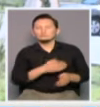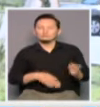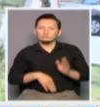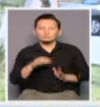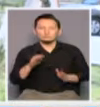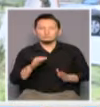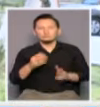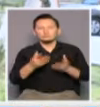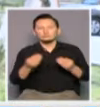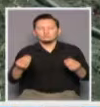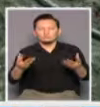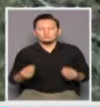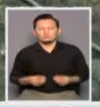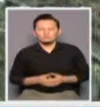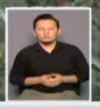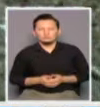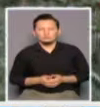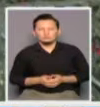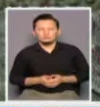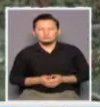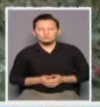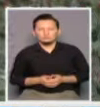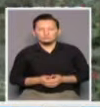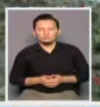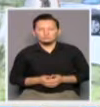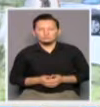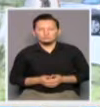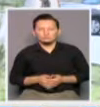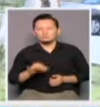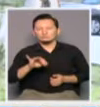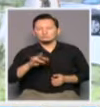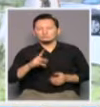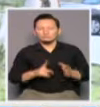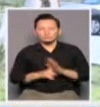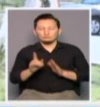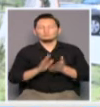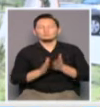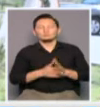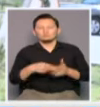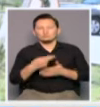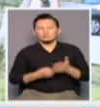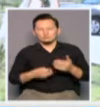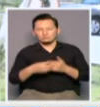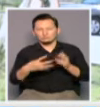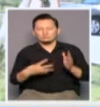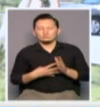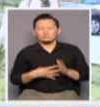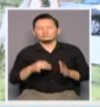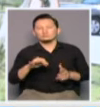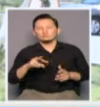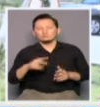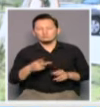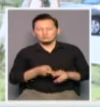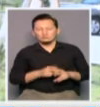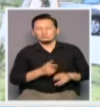в весеннее время. Курс был разыгран в июне месяце, договор был подписан 19 июня, сразу